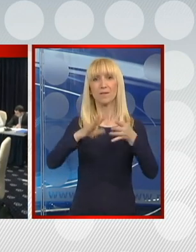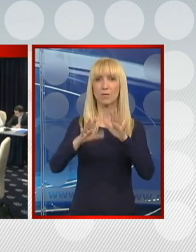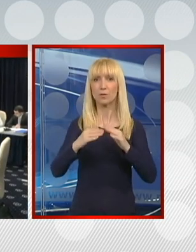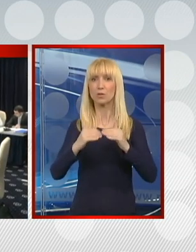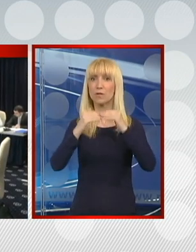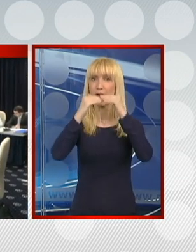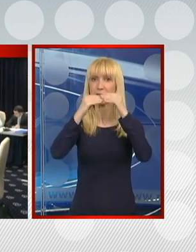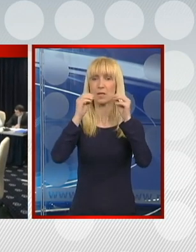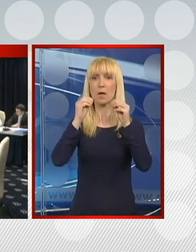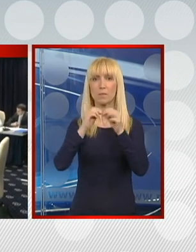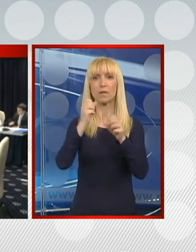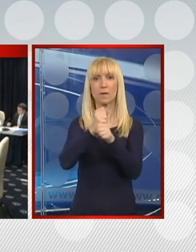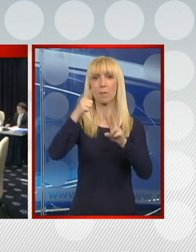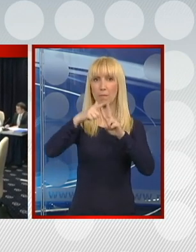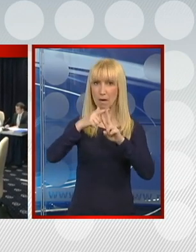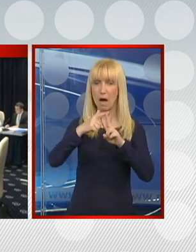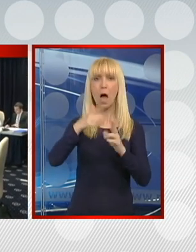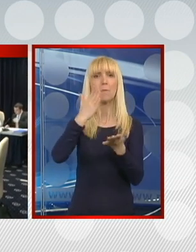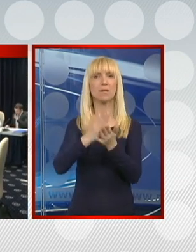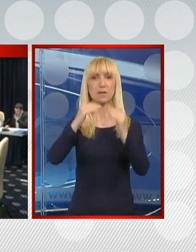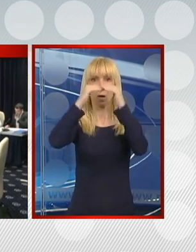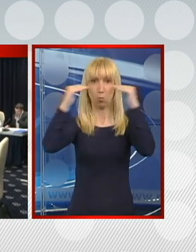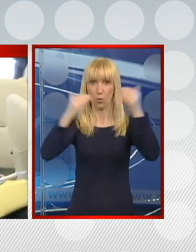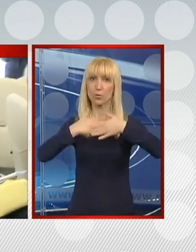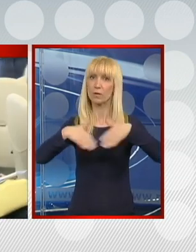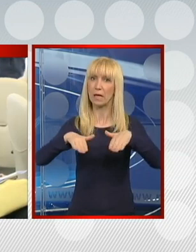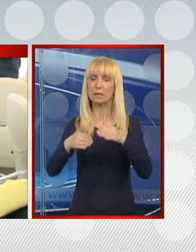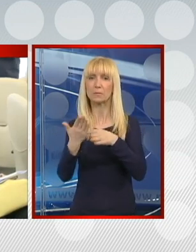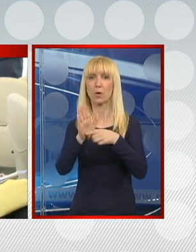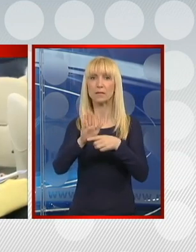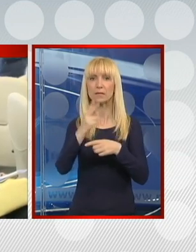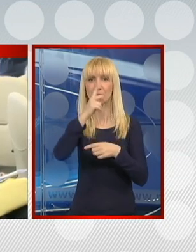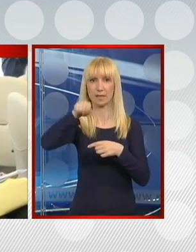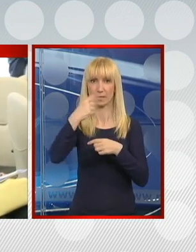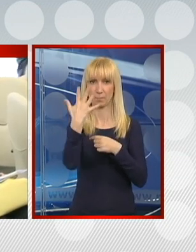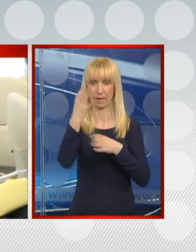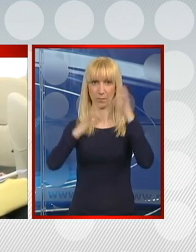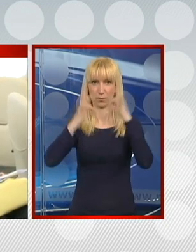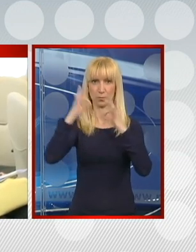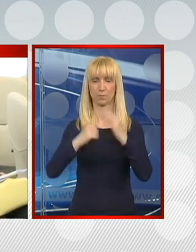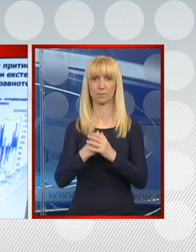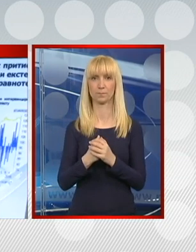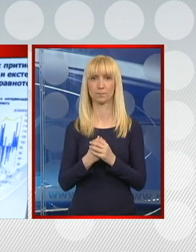će rast bruto društvenog proizvoda biti na gornjoj granici projekcije, odnosno 2,5%.